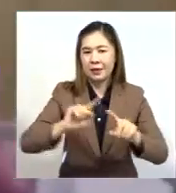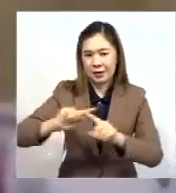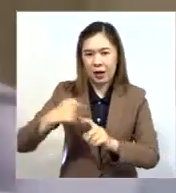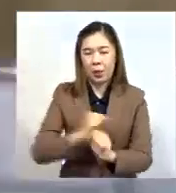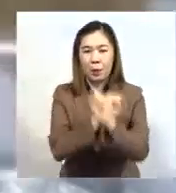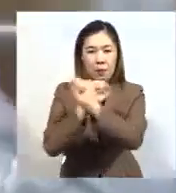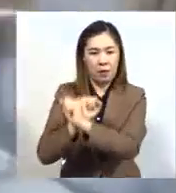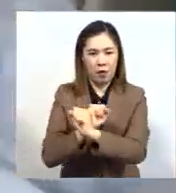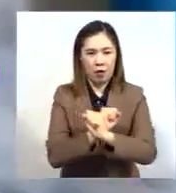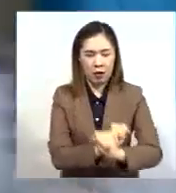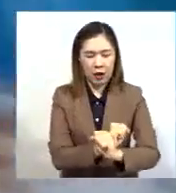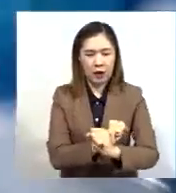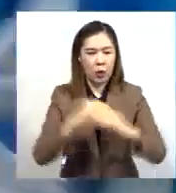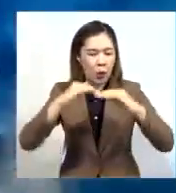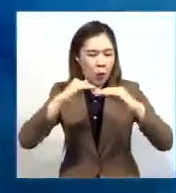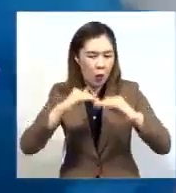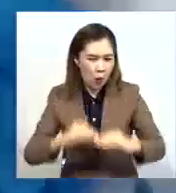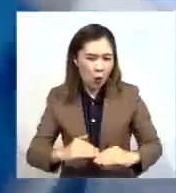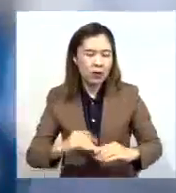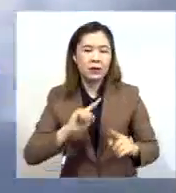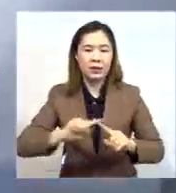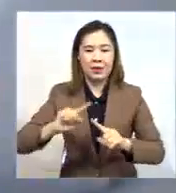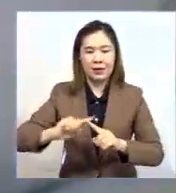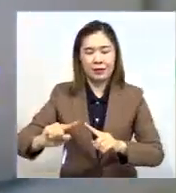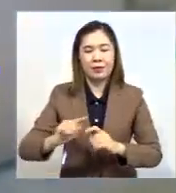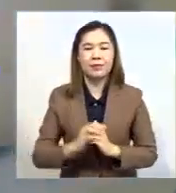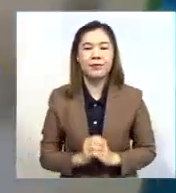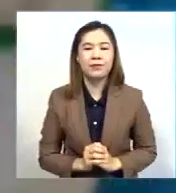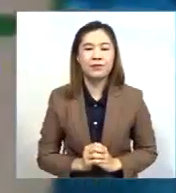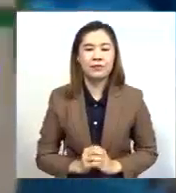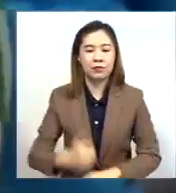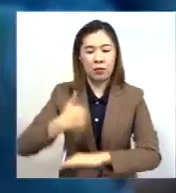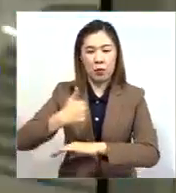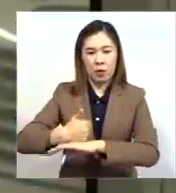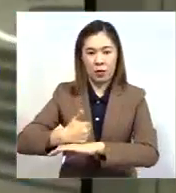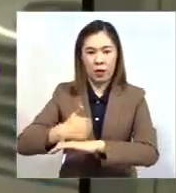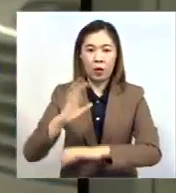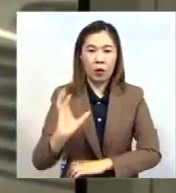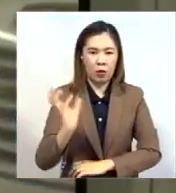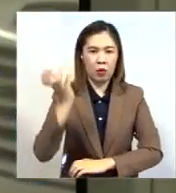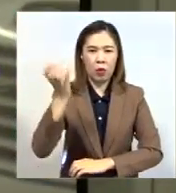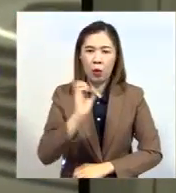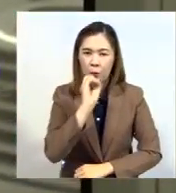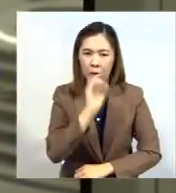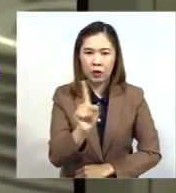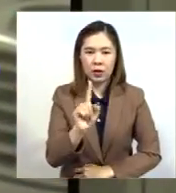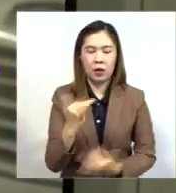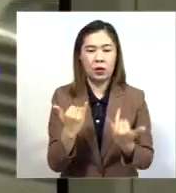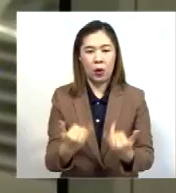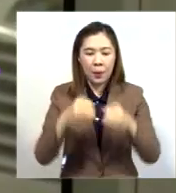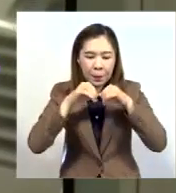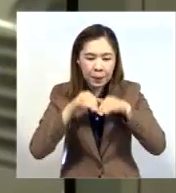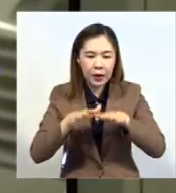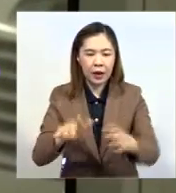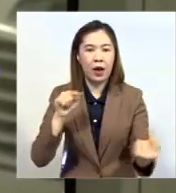หรือลดการแพร่ระบาดข้ามพรมแดนครับอย่างไรก็ตามผู้อำนวยการองค์การอนามัยโลกระบุว่าการประกาศภาวะฉุกเ